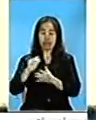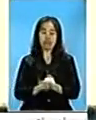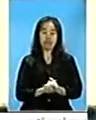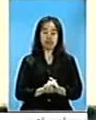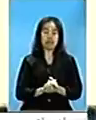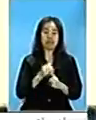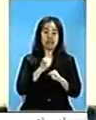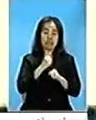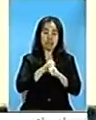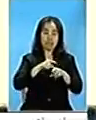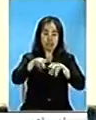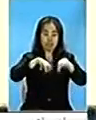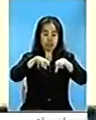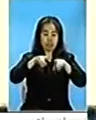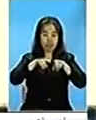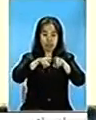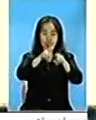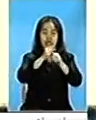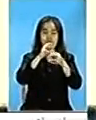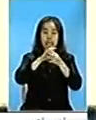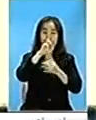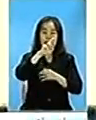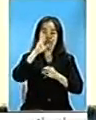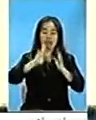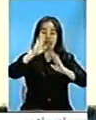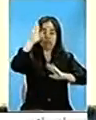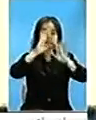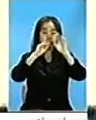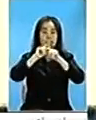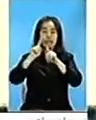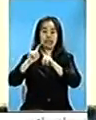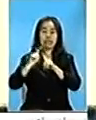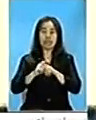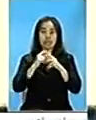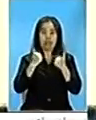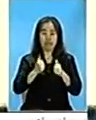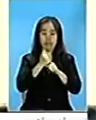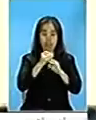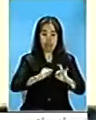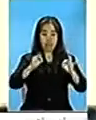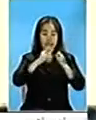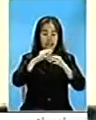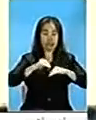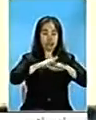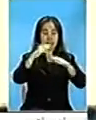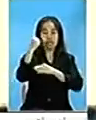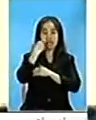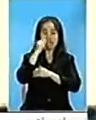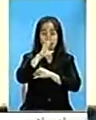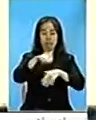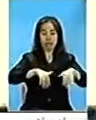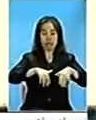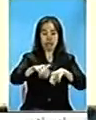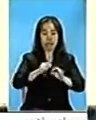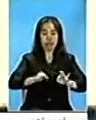ล้วก็คู่ขนานกันไปนั้นก็คือในระบอบประชาธิปไตยในยุคสมัยนี้เนี่ยก็เป็นเรื่องของการกระจายอำนาจไปสู่ท้องถิ่นให้มากที่